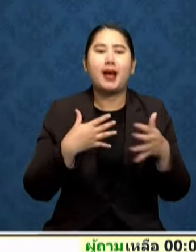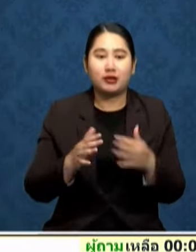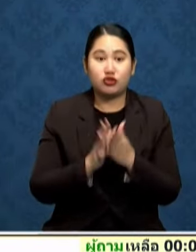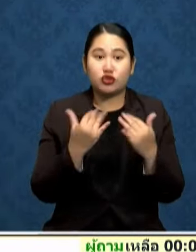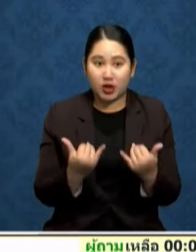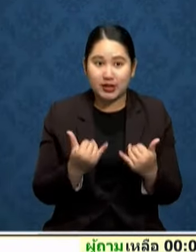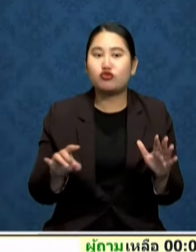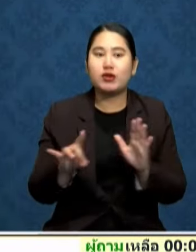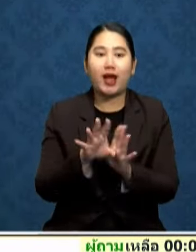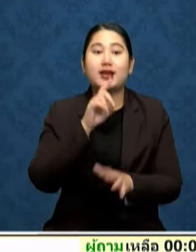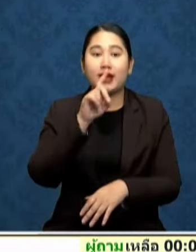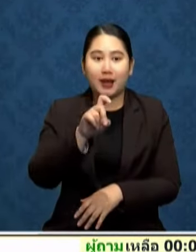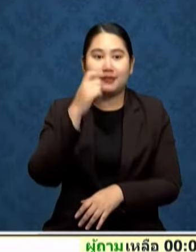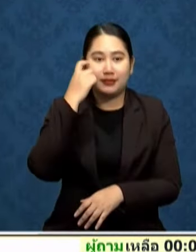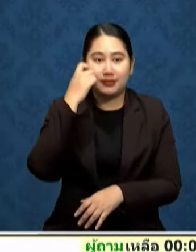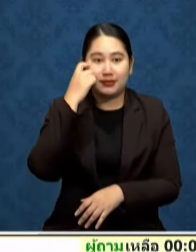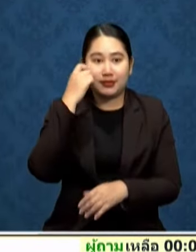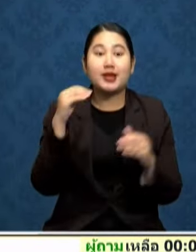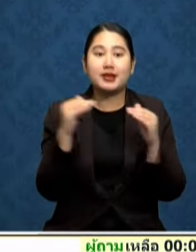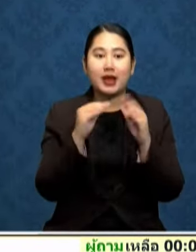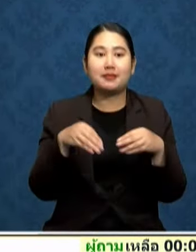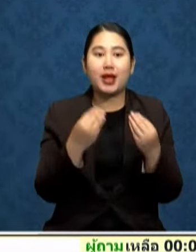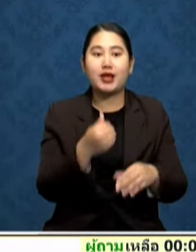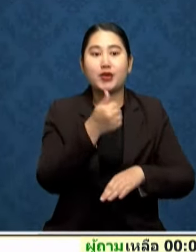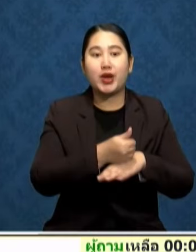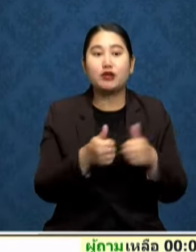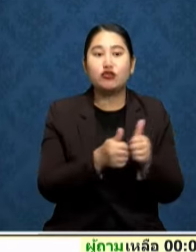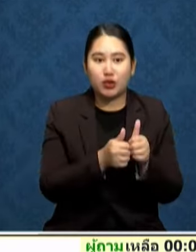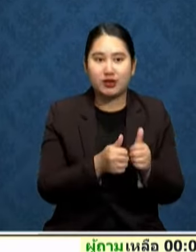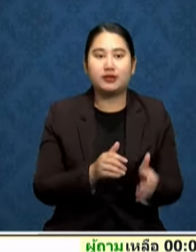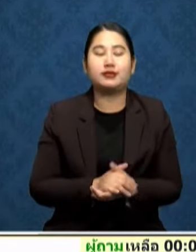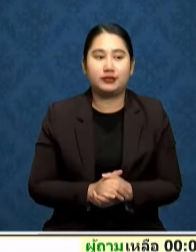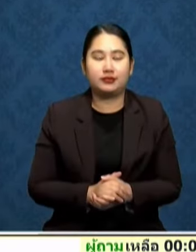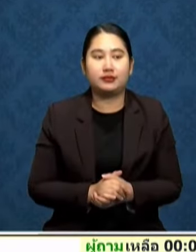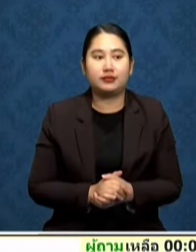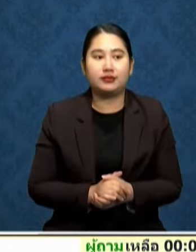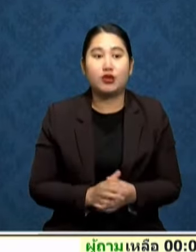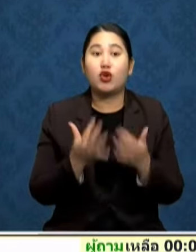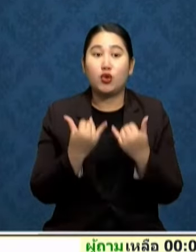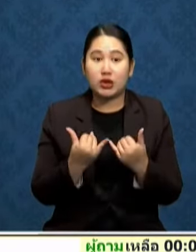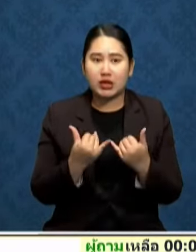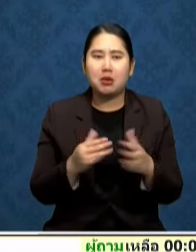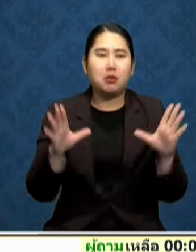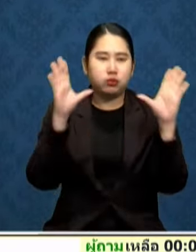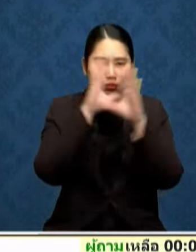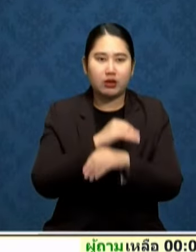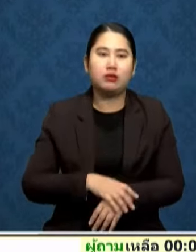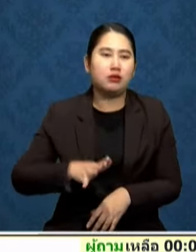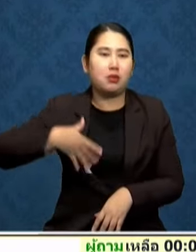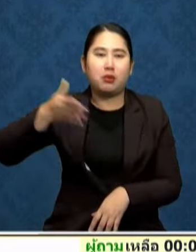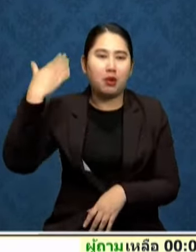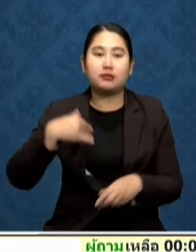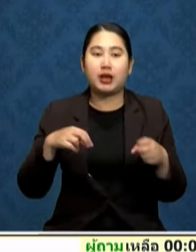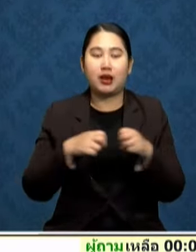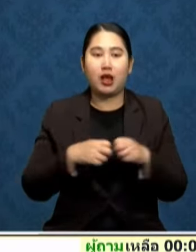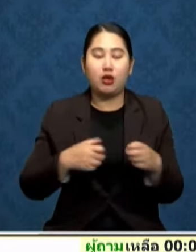ปัจจุบันในคำถามสุดท้ายต้องให้ความเป็นธรรมท่านรัฐมนตรีว่าการและท่านรัฐมนตรีช่วยว่านี่คือความมืดมนในอดีตตลอดระ